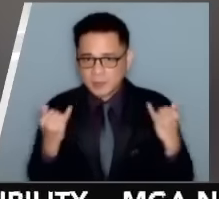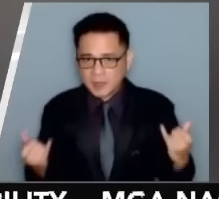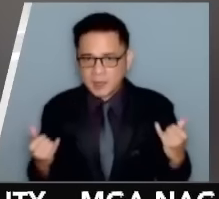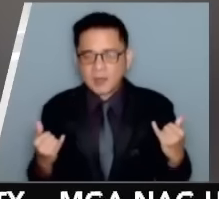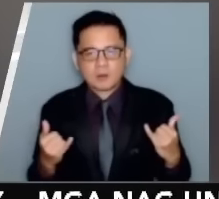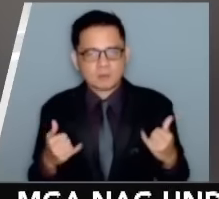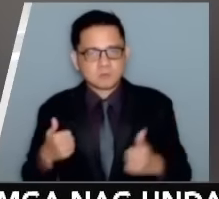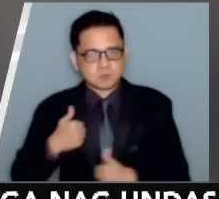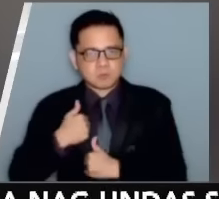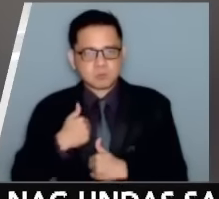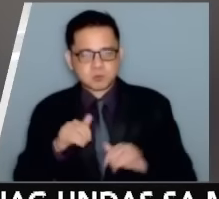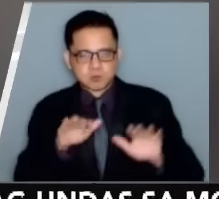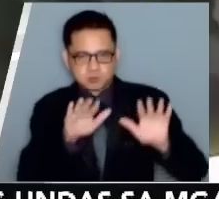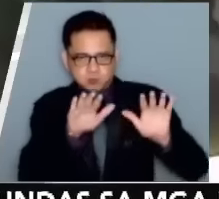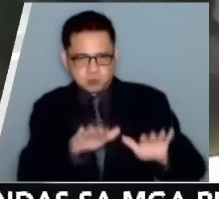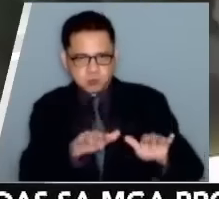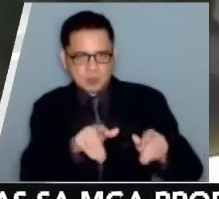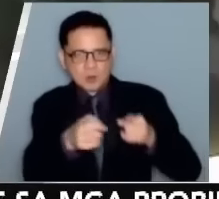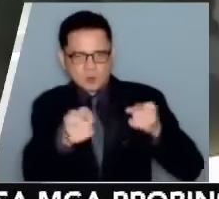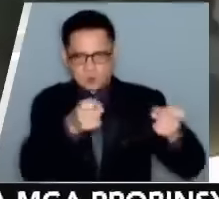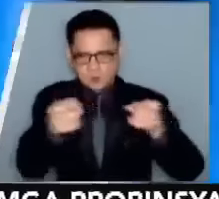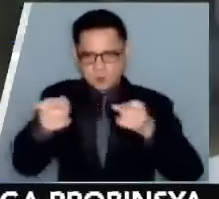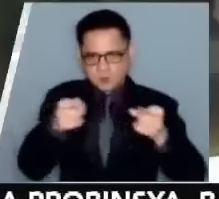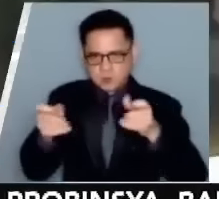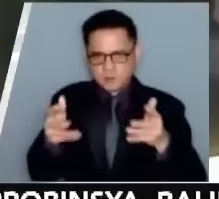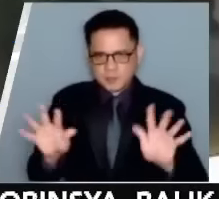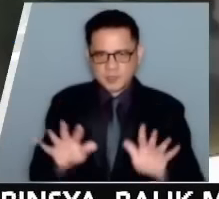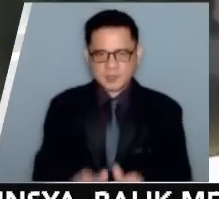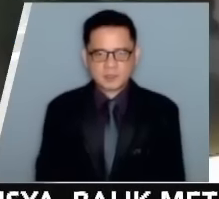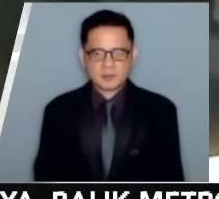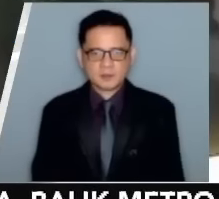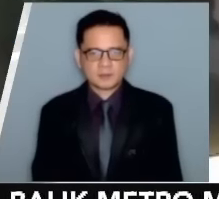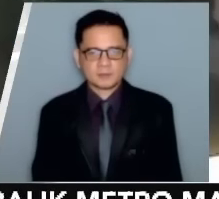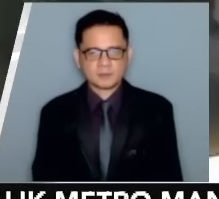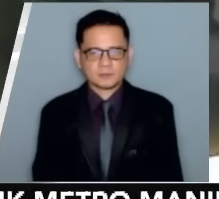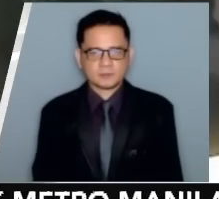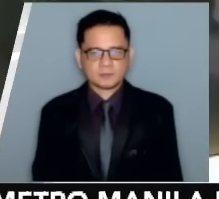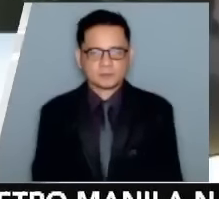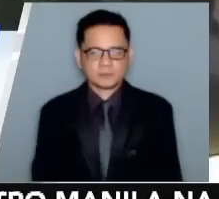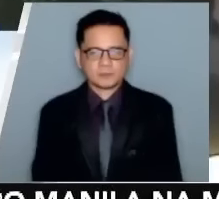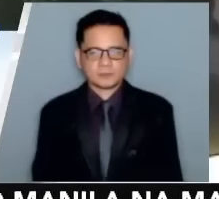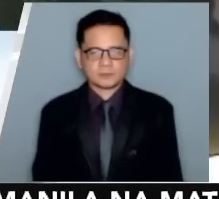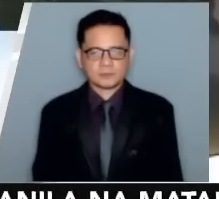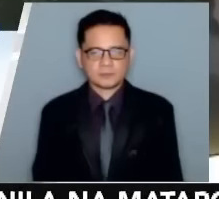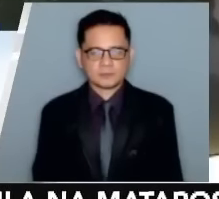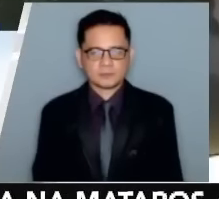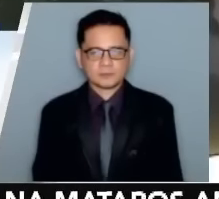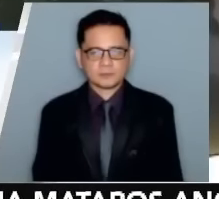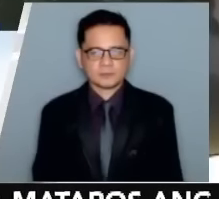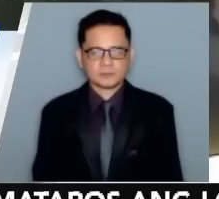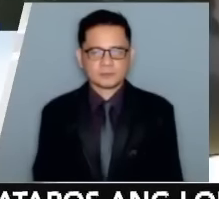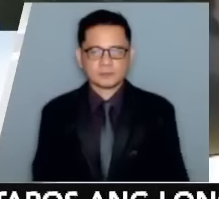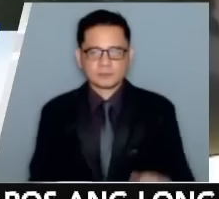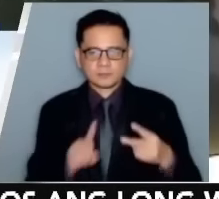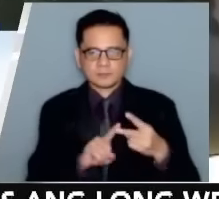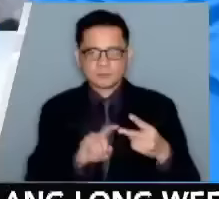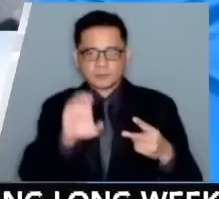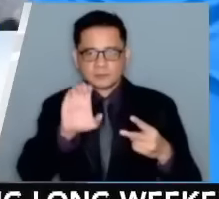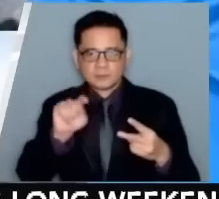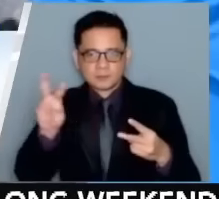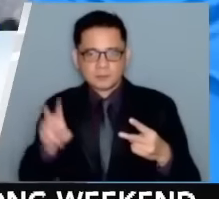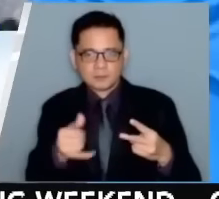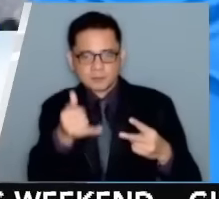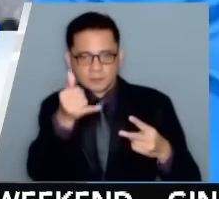pulisya ang naturang lugar sa kuha ng CCTV sa kalsada sa Barangay buyuan